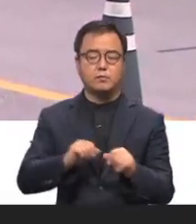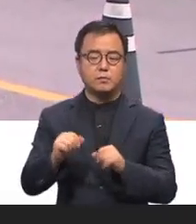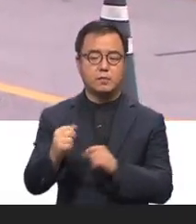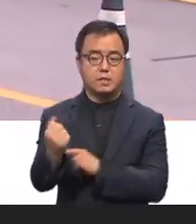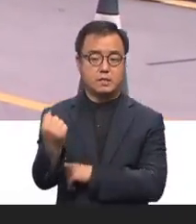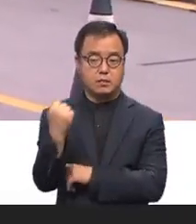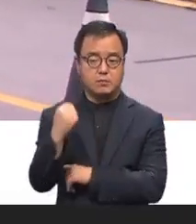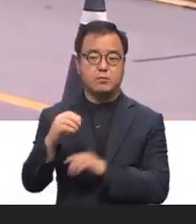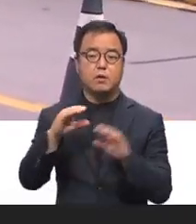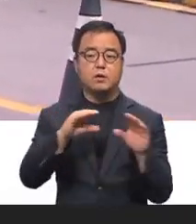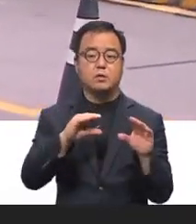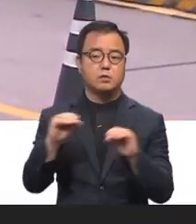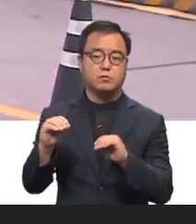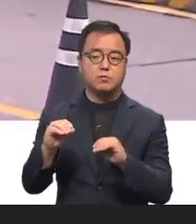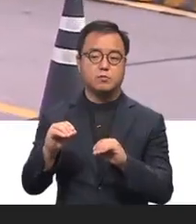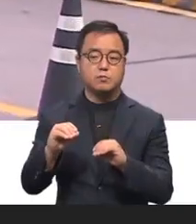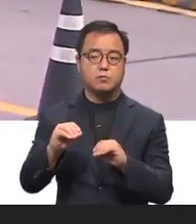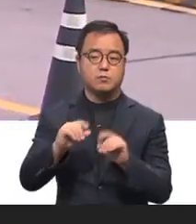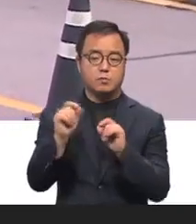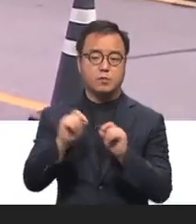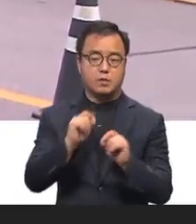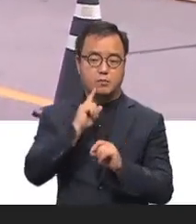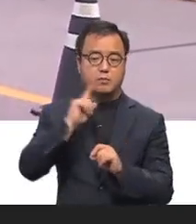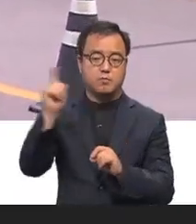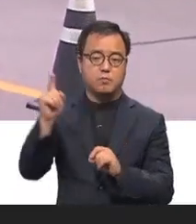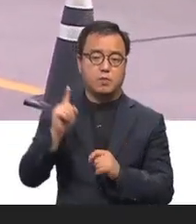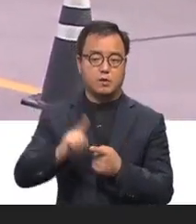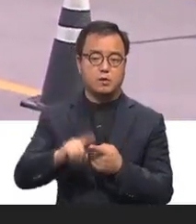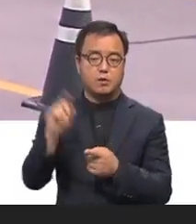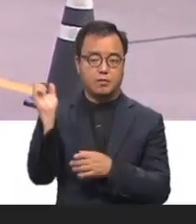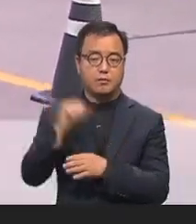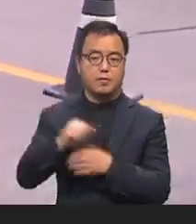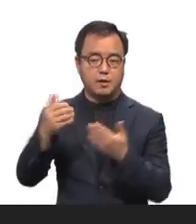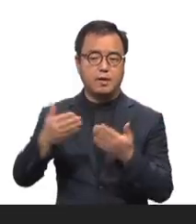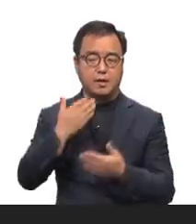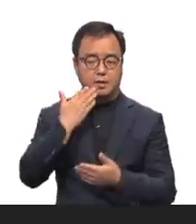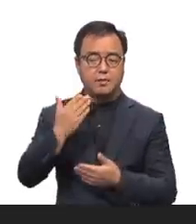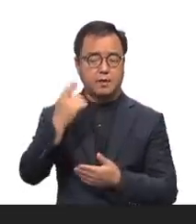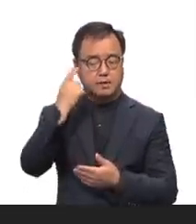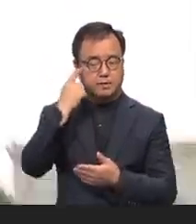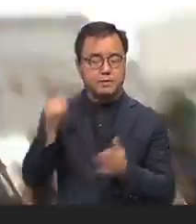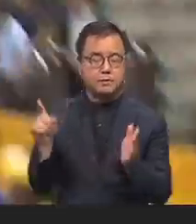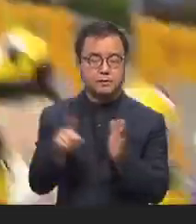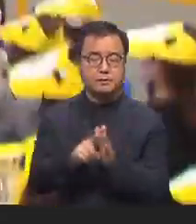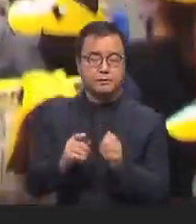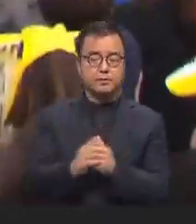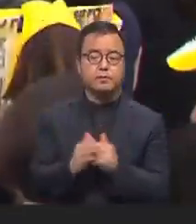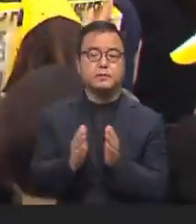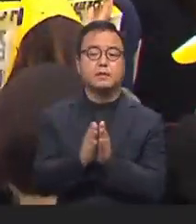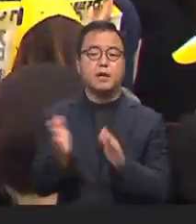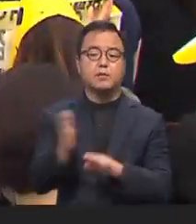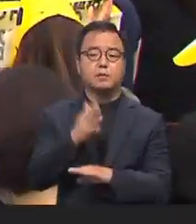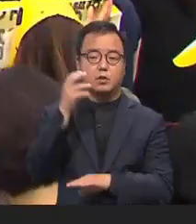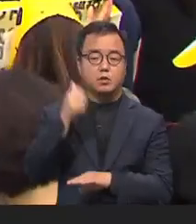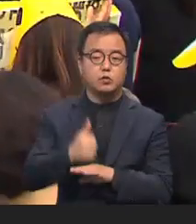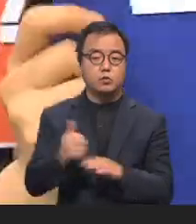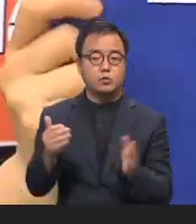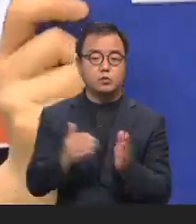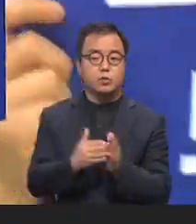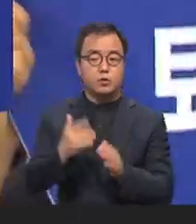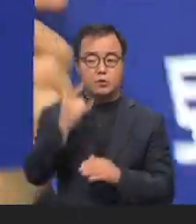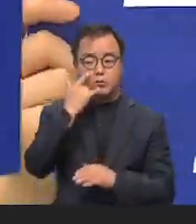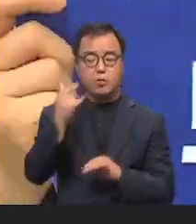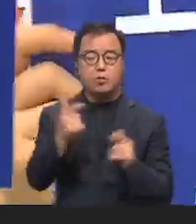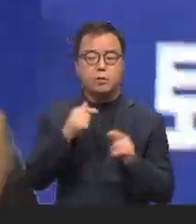신청할 것이고요. 그 가처분 신청은 반드시 받아들일 것이라고 저는 믿고 있습니다. 청문 시작부터 종료까지 자사고 학부모들의